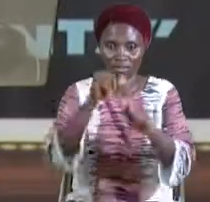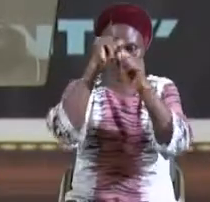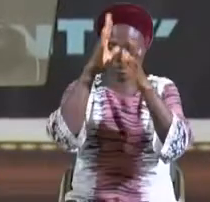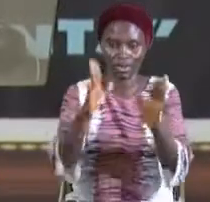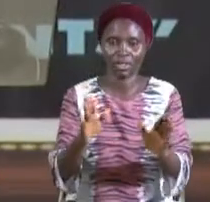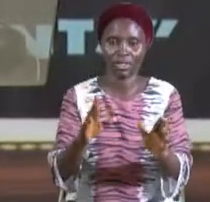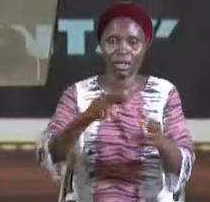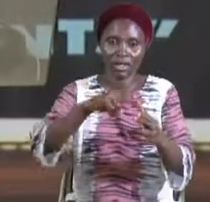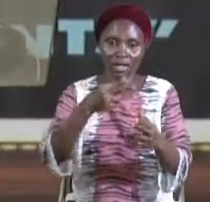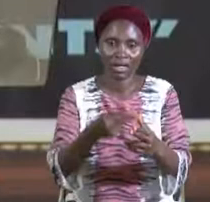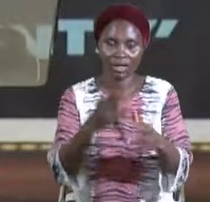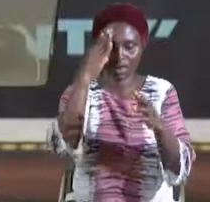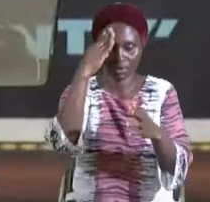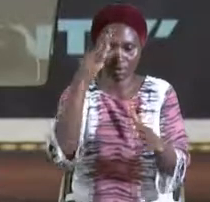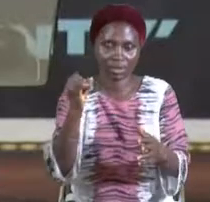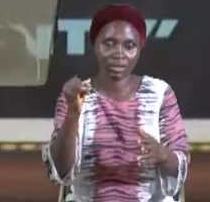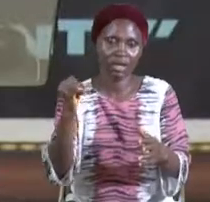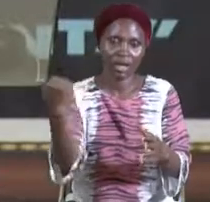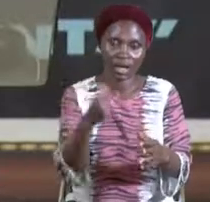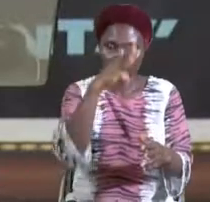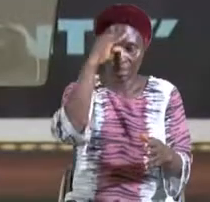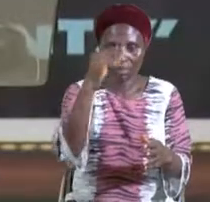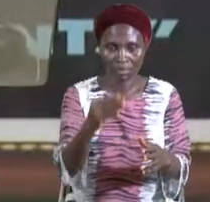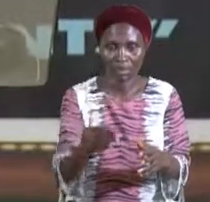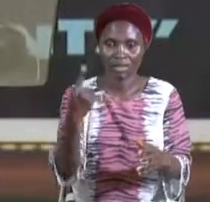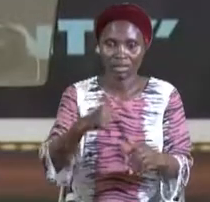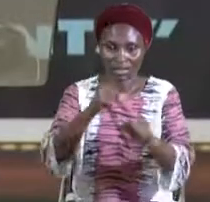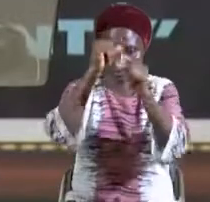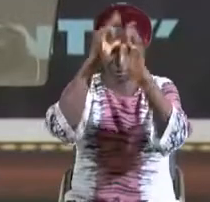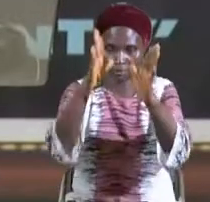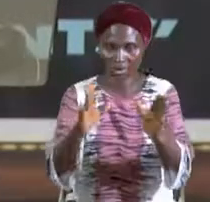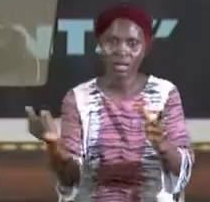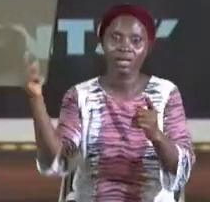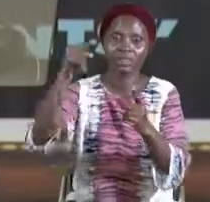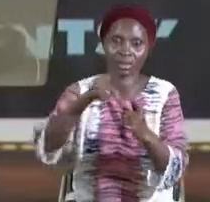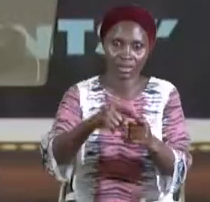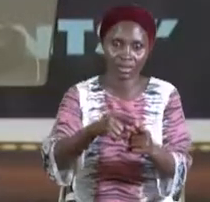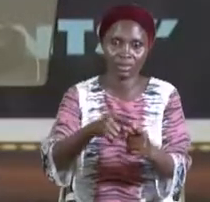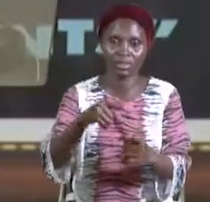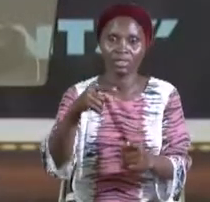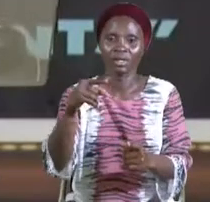ne connaît le Père, si ce n'est le Fils, et